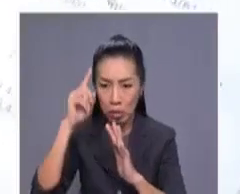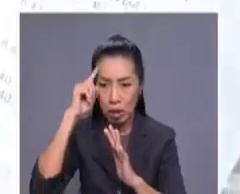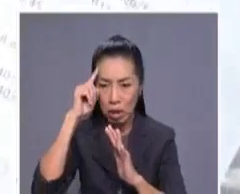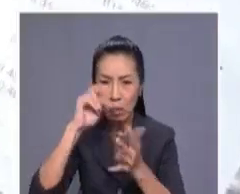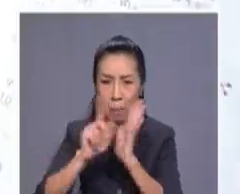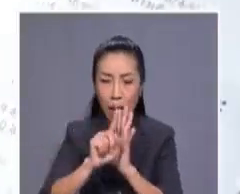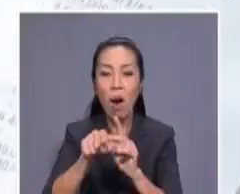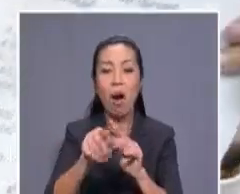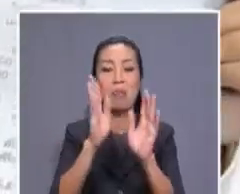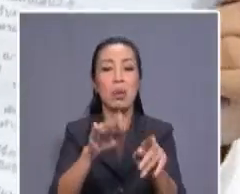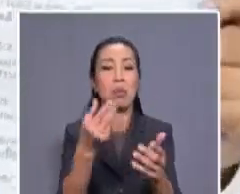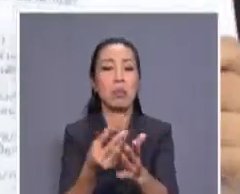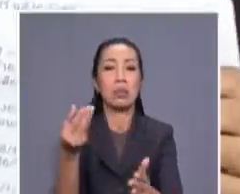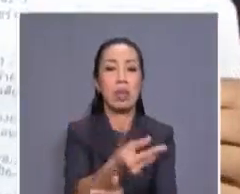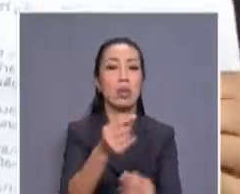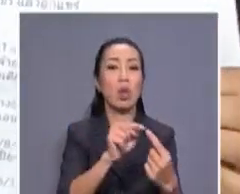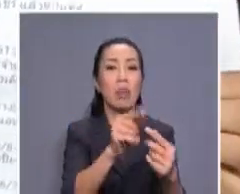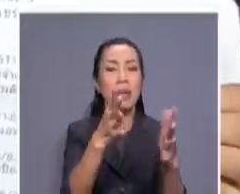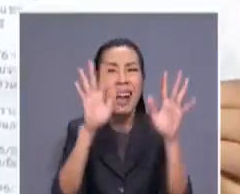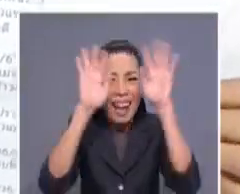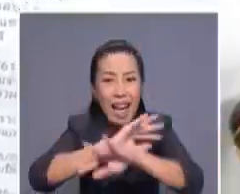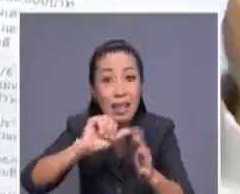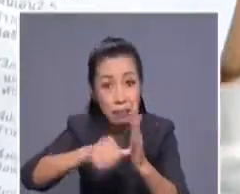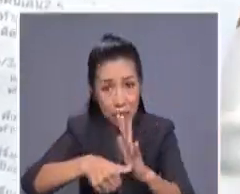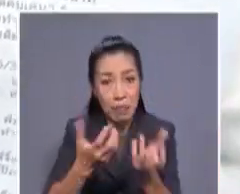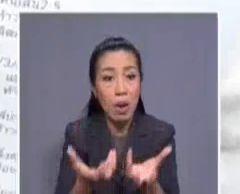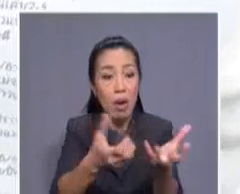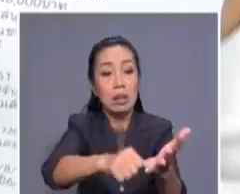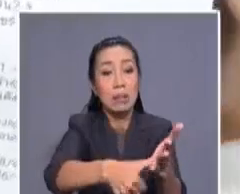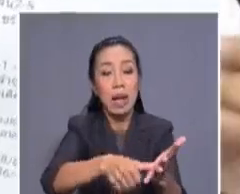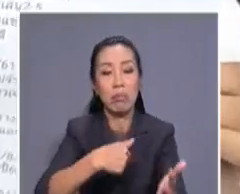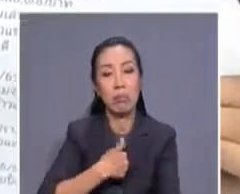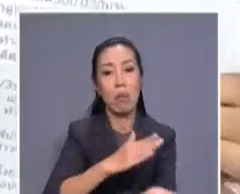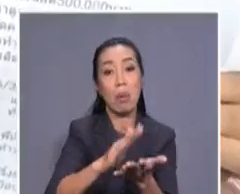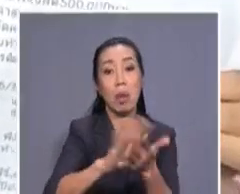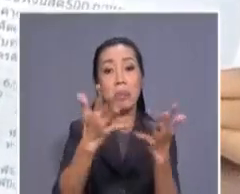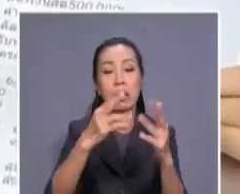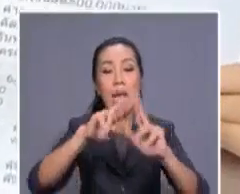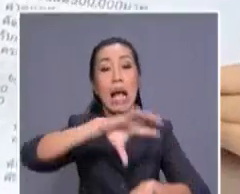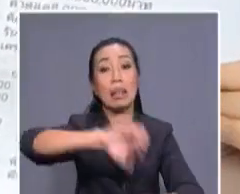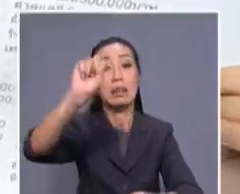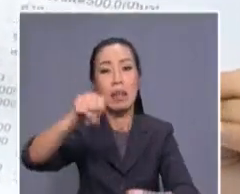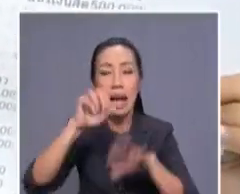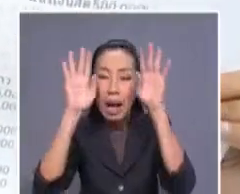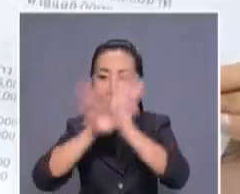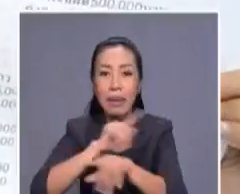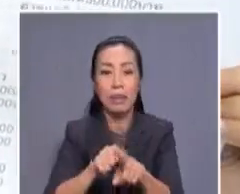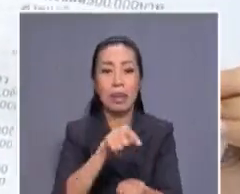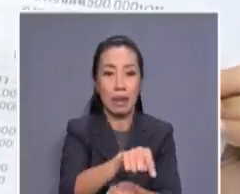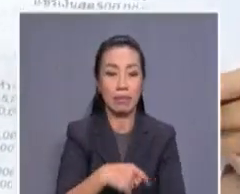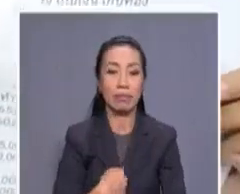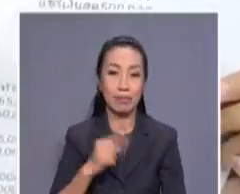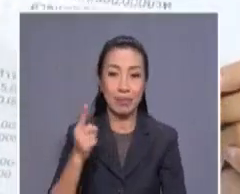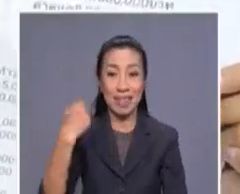แหละ มันมีอย่างนี้ด้วยเหรอ เหมือนหลุดจำนำอะค่ะ คล้ายๆของหลุดจำนำอะไรอย่างนั้นนะ ไม่ไปถอนแล้วอะไรอย่างเงี้ยนะคะก็สุดท้ายนวดแ